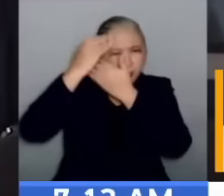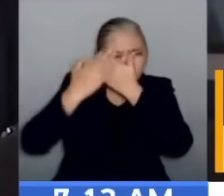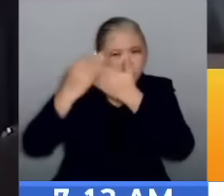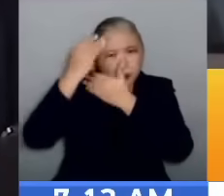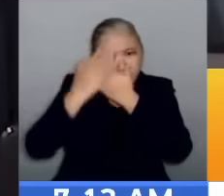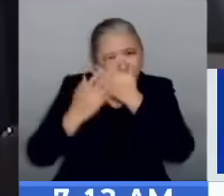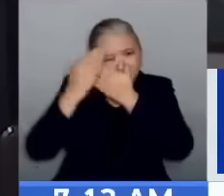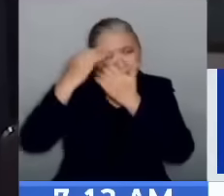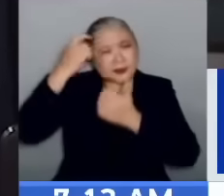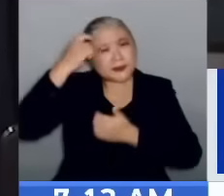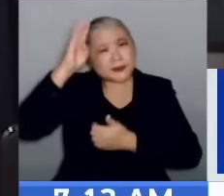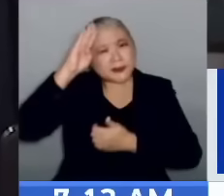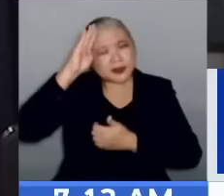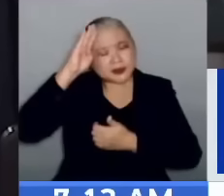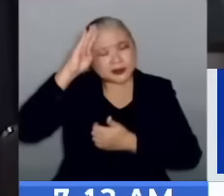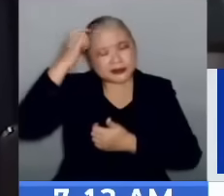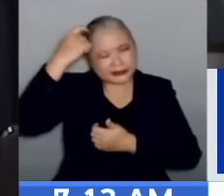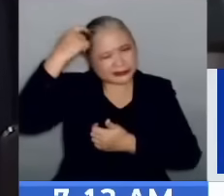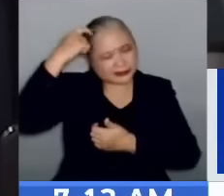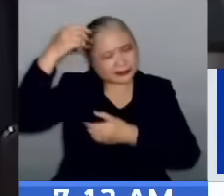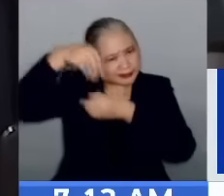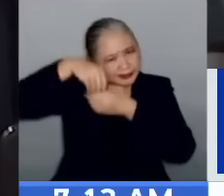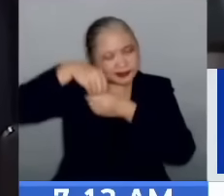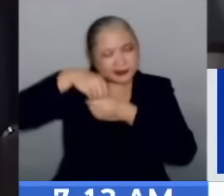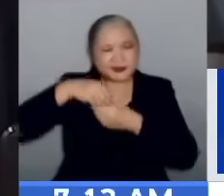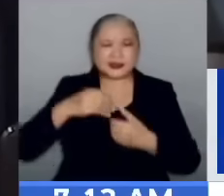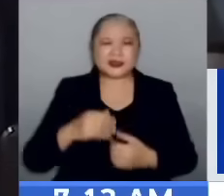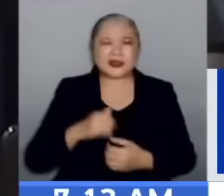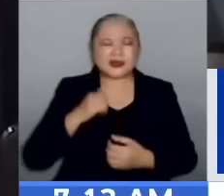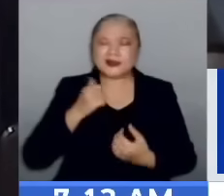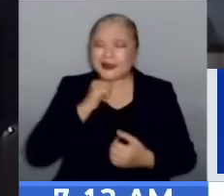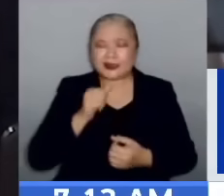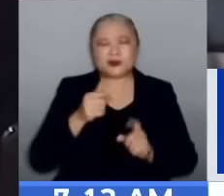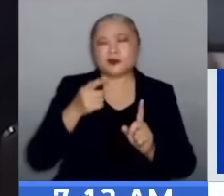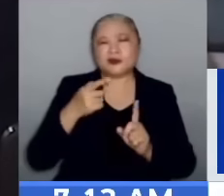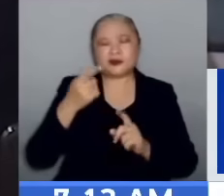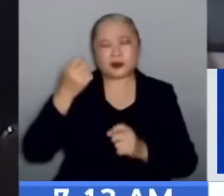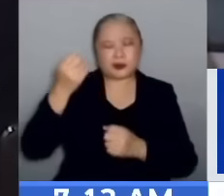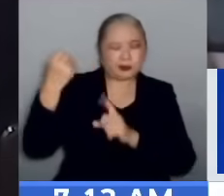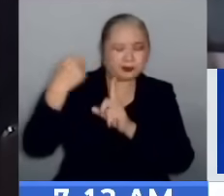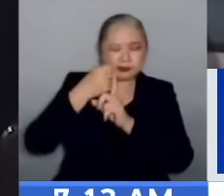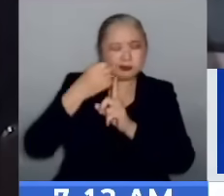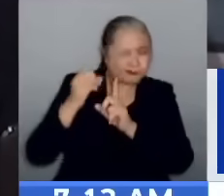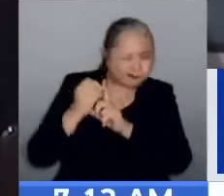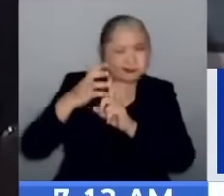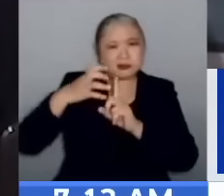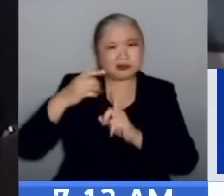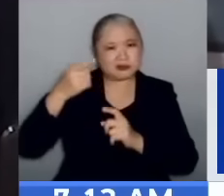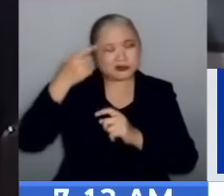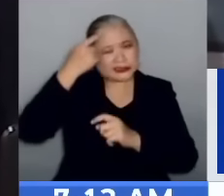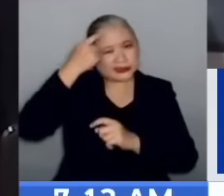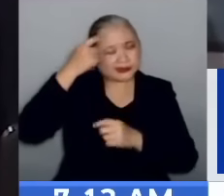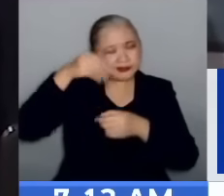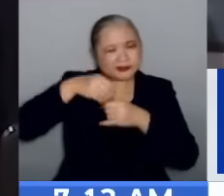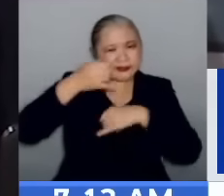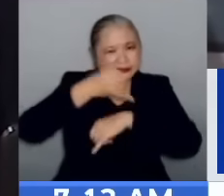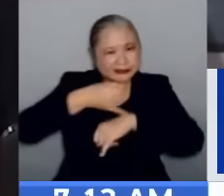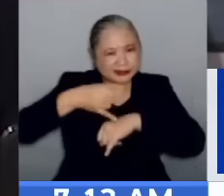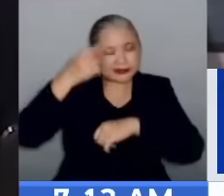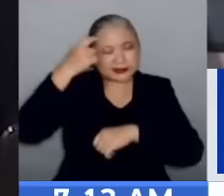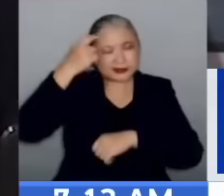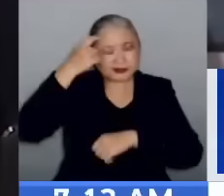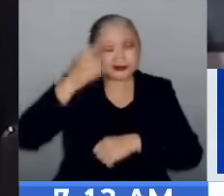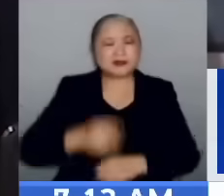Non-traumatic ang nature po ng pagputok ng ugat na yon is mostly it's a